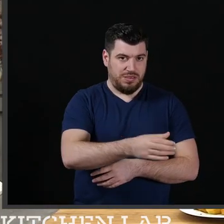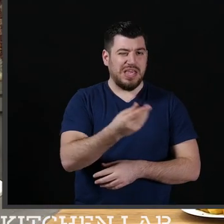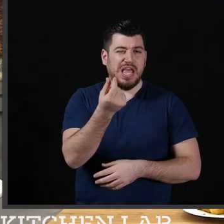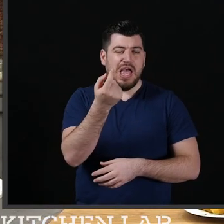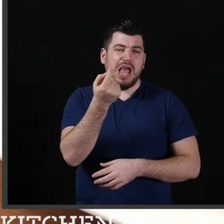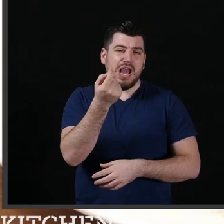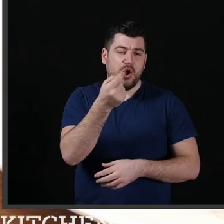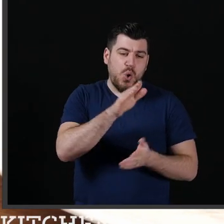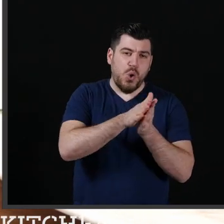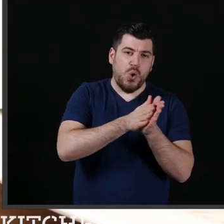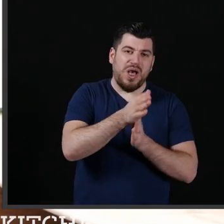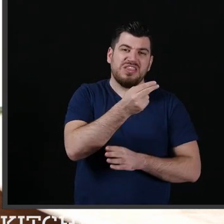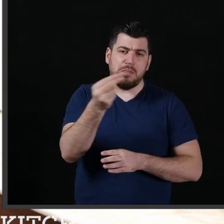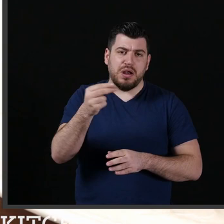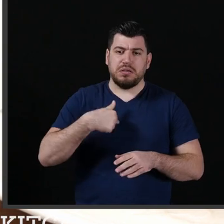Και αυτό ήταν.